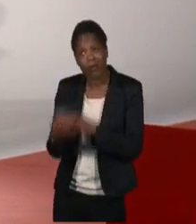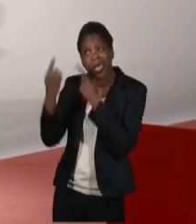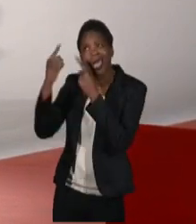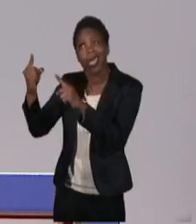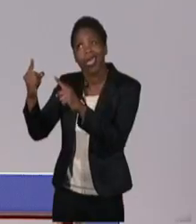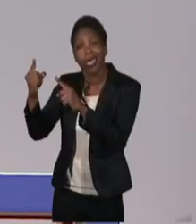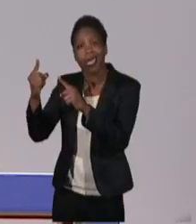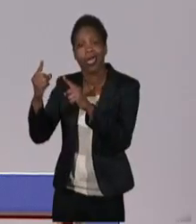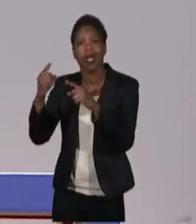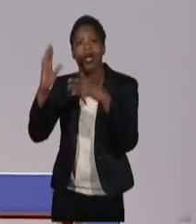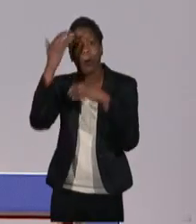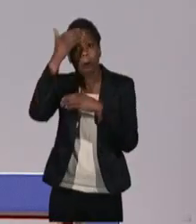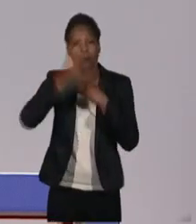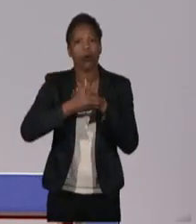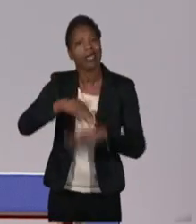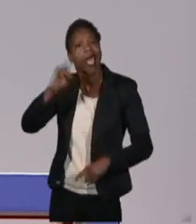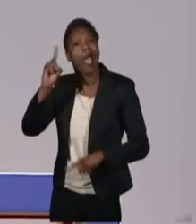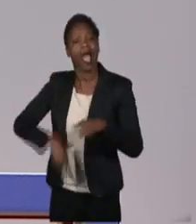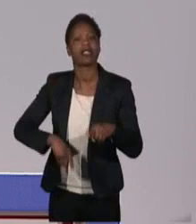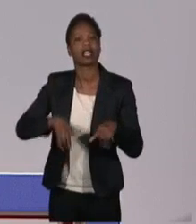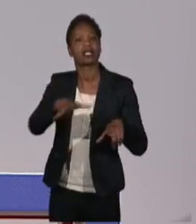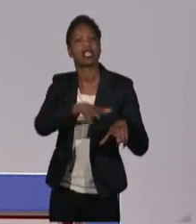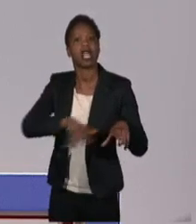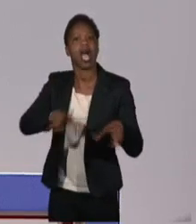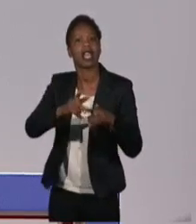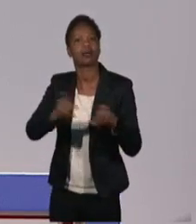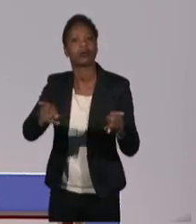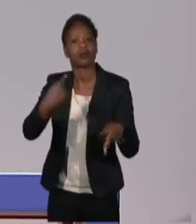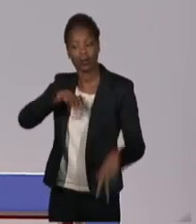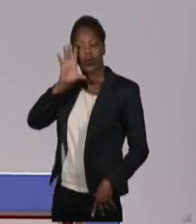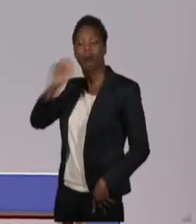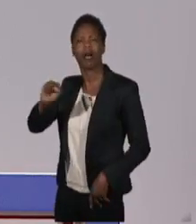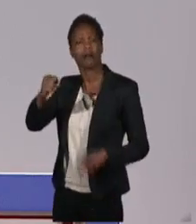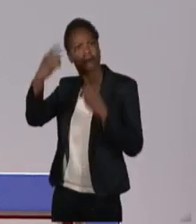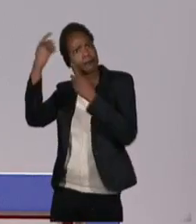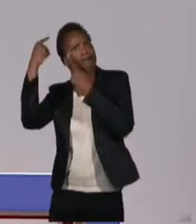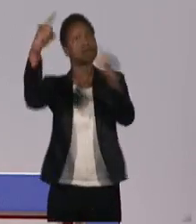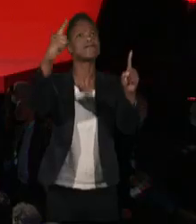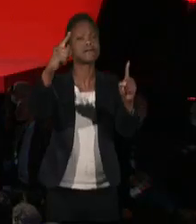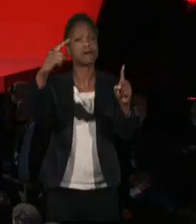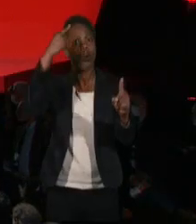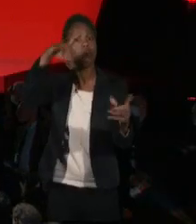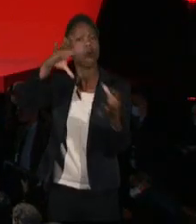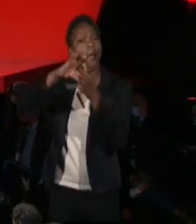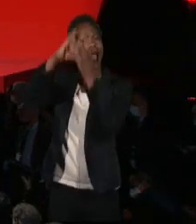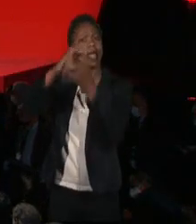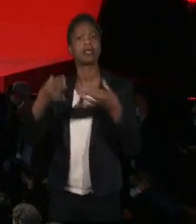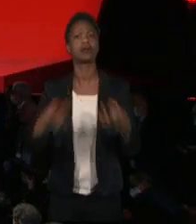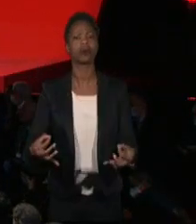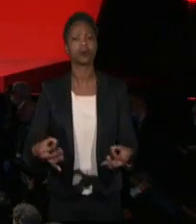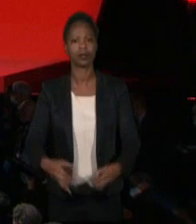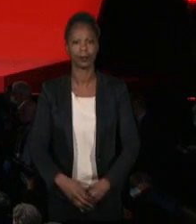burqa dans l'espace public. Nous avons été les lanceurs d'alerte de la laïcité.